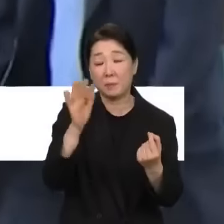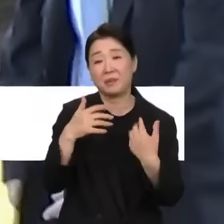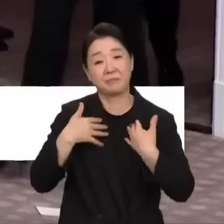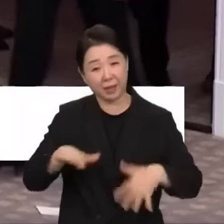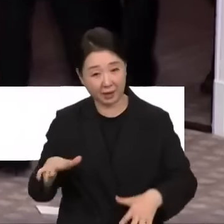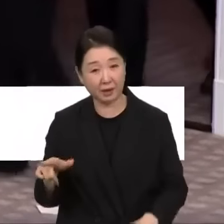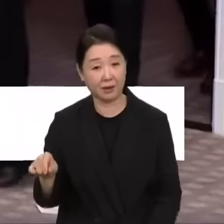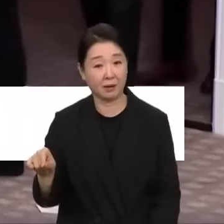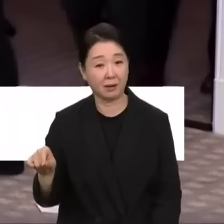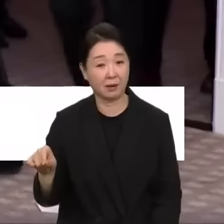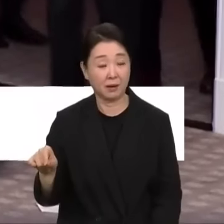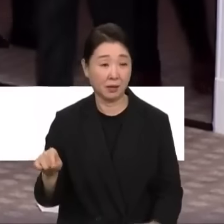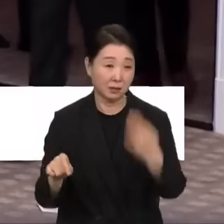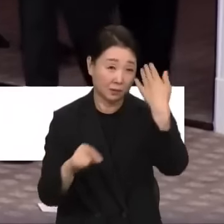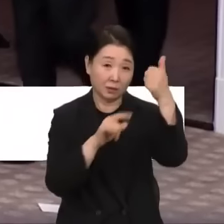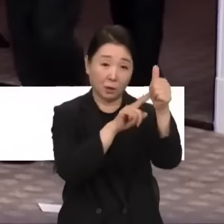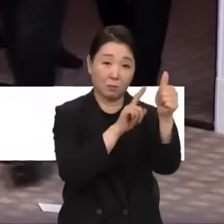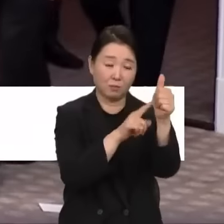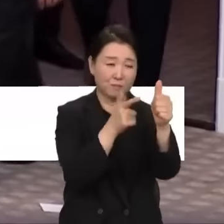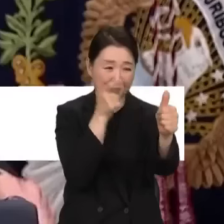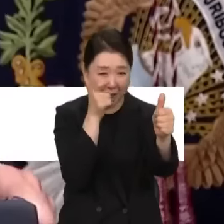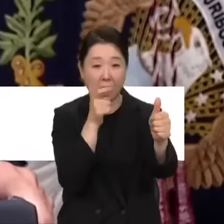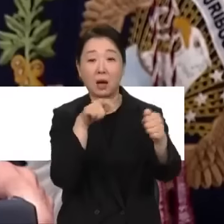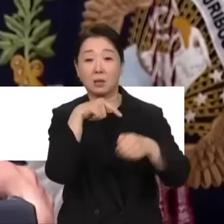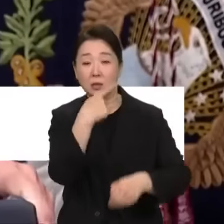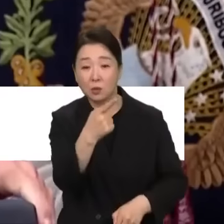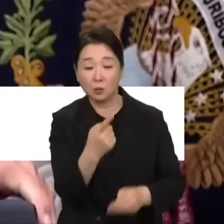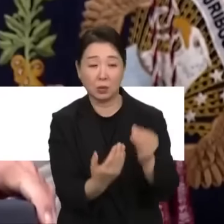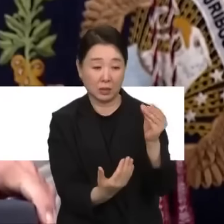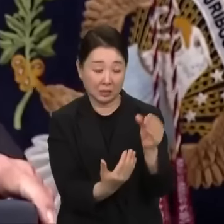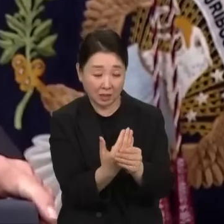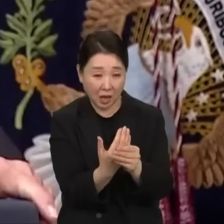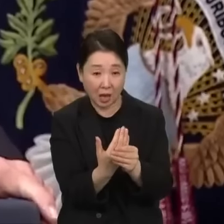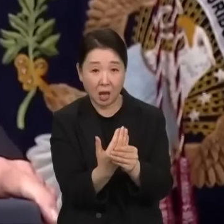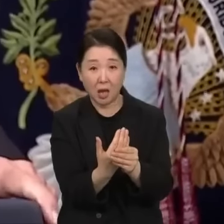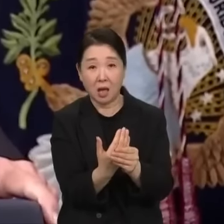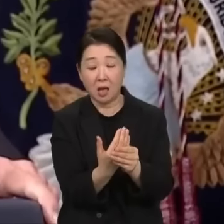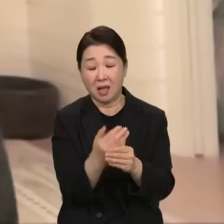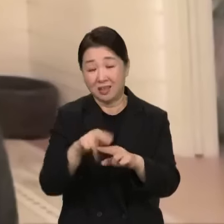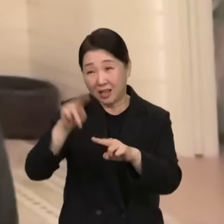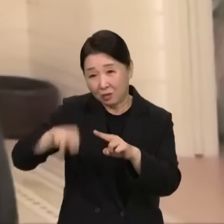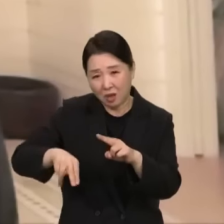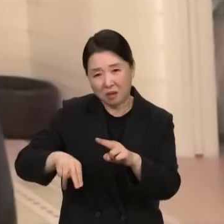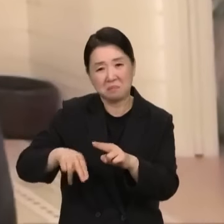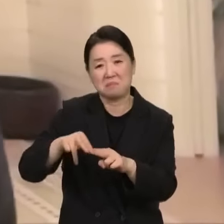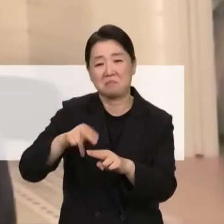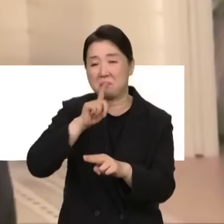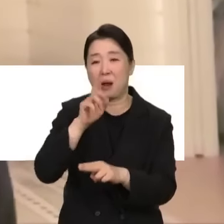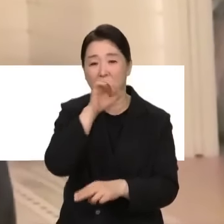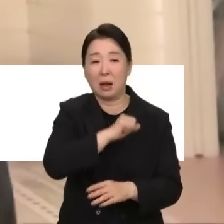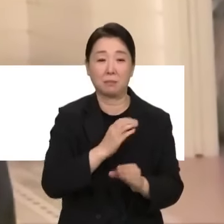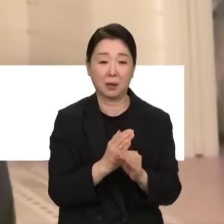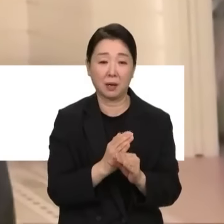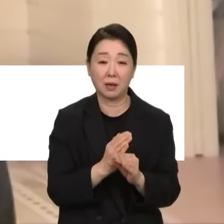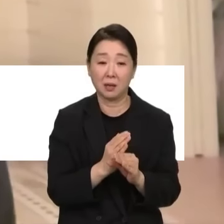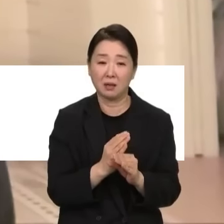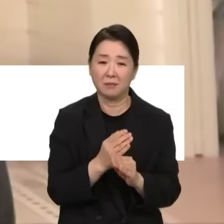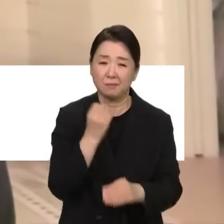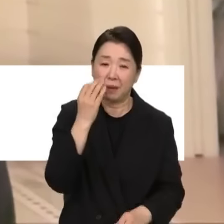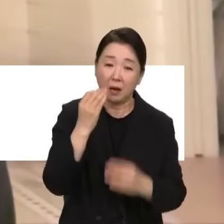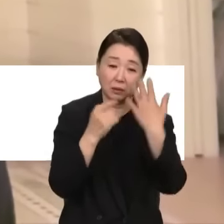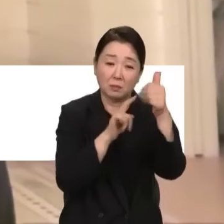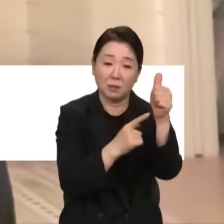약해졌습니다. 트럼프 전 대통령의 피격 사건 이후 사퇴론이 쑥 들어간 겁니다. The irony is this might very